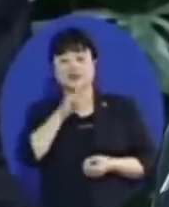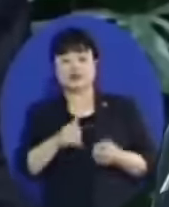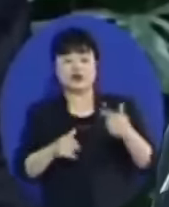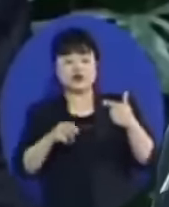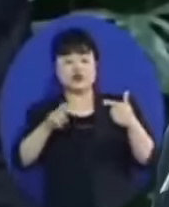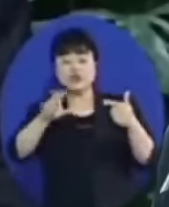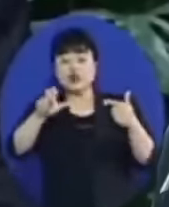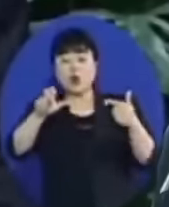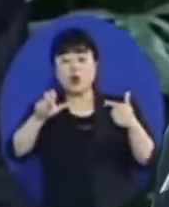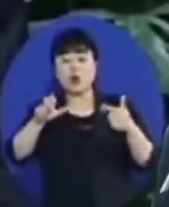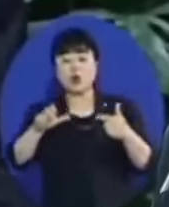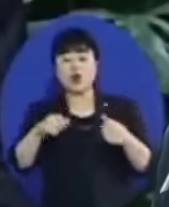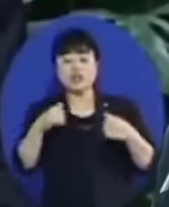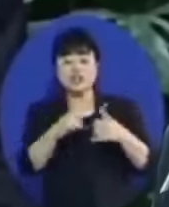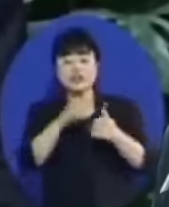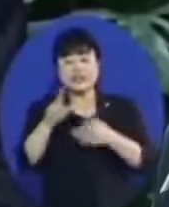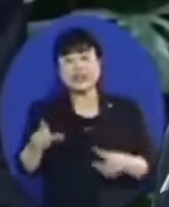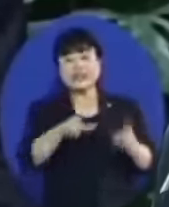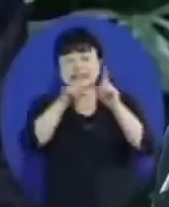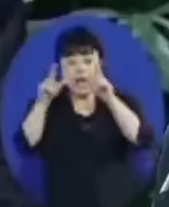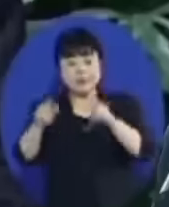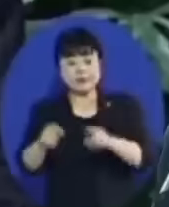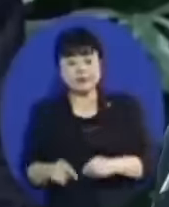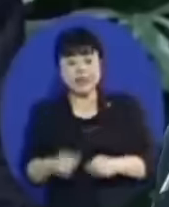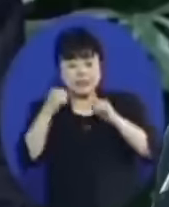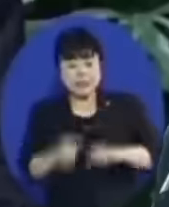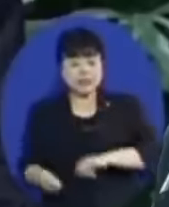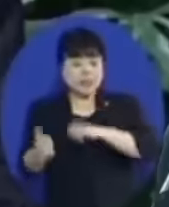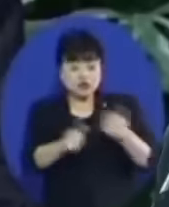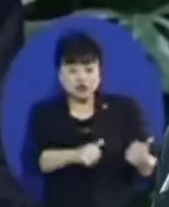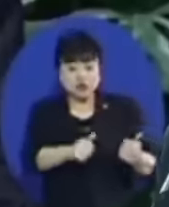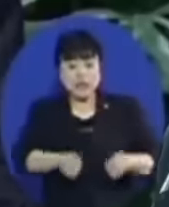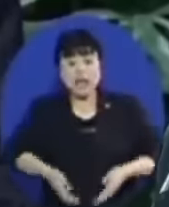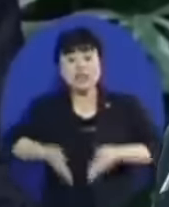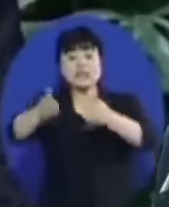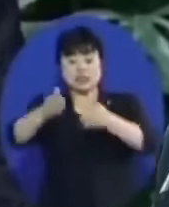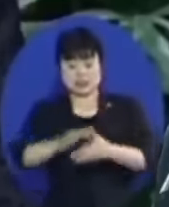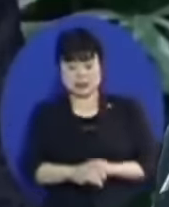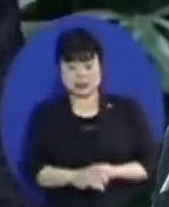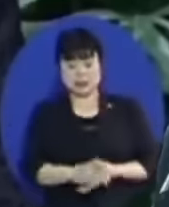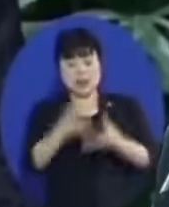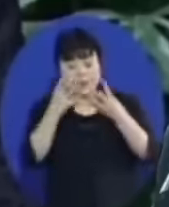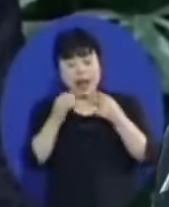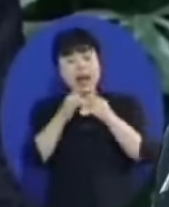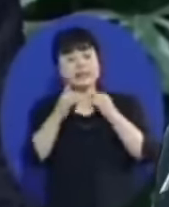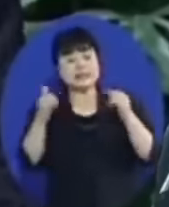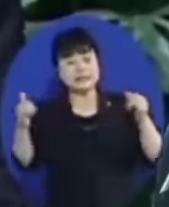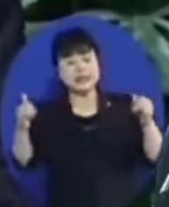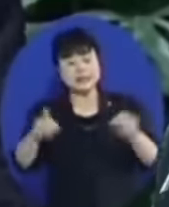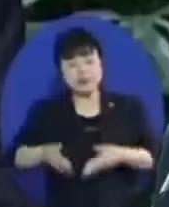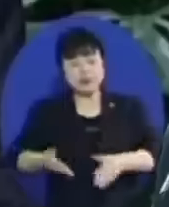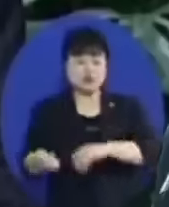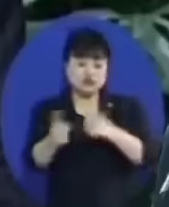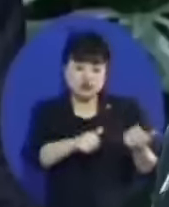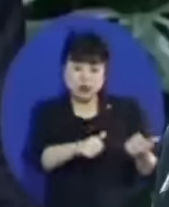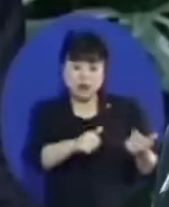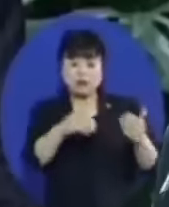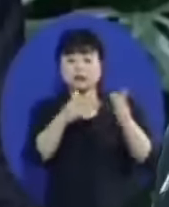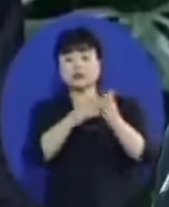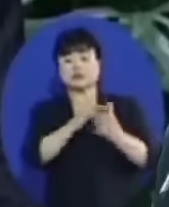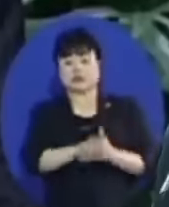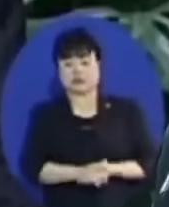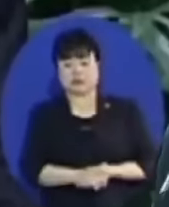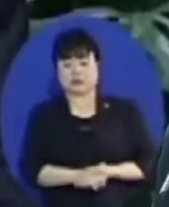때 우리의 삶은 생존하느냐 죽느냐의 갈림길에 있습니다. 수없이 많은 사람들이 길거리에서 죽어서